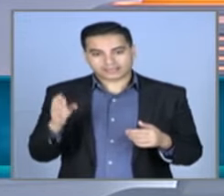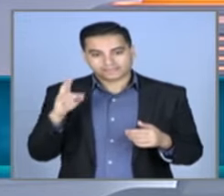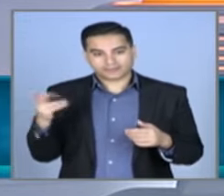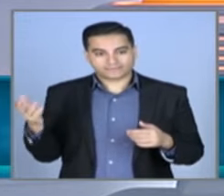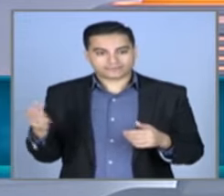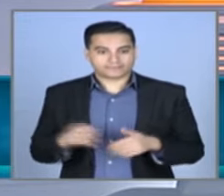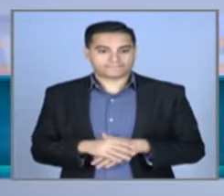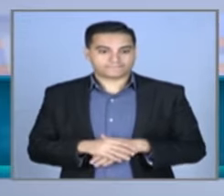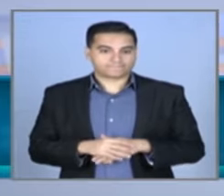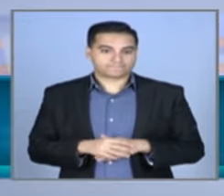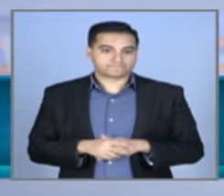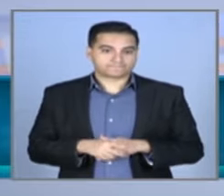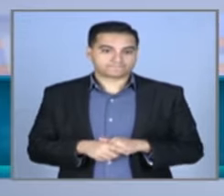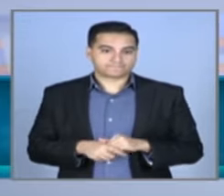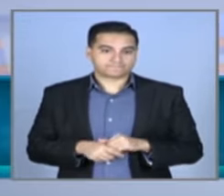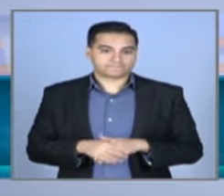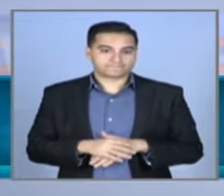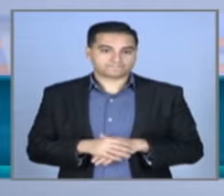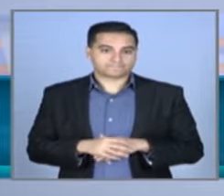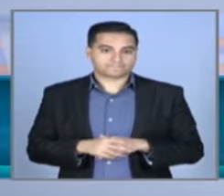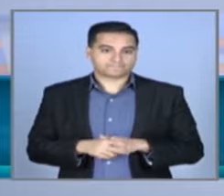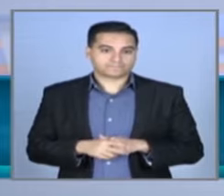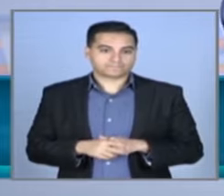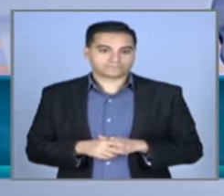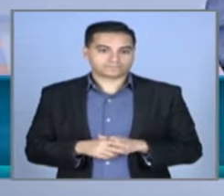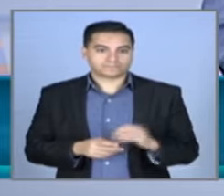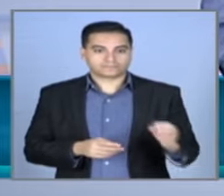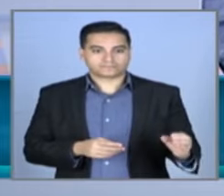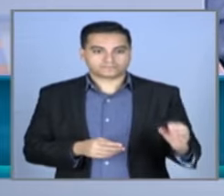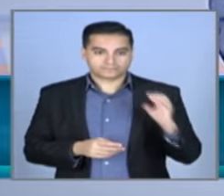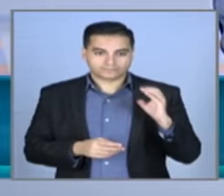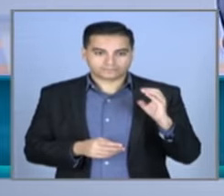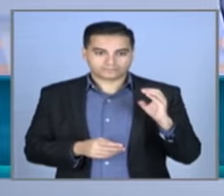تانية؟ في إجابة تانية. في إجابة تانية. باراك أوباما